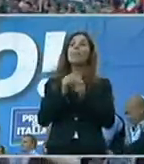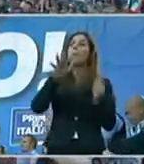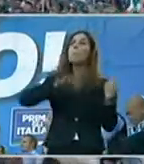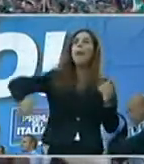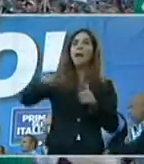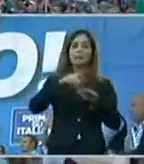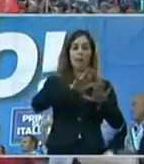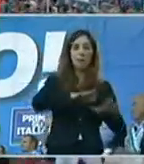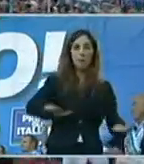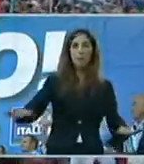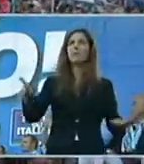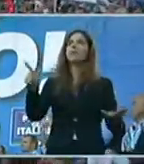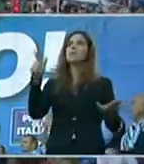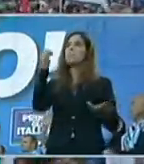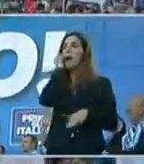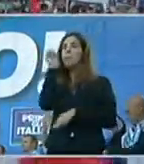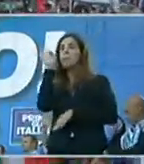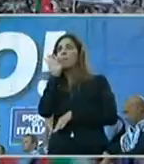mamme, dei papà, dei nonni.